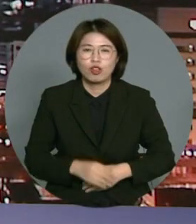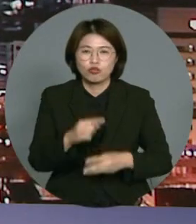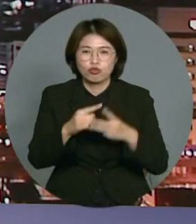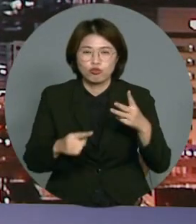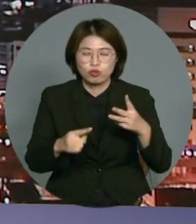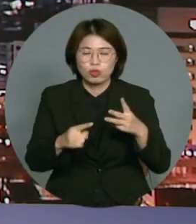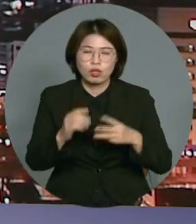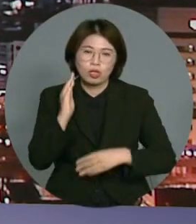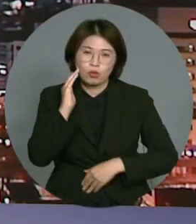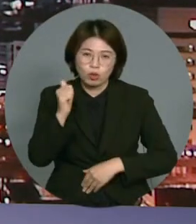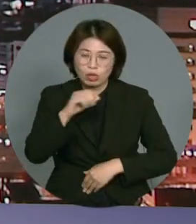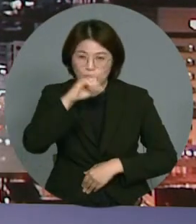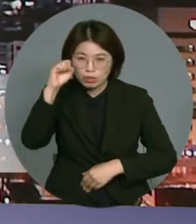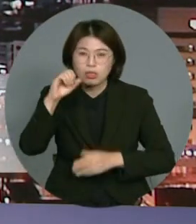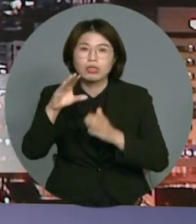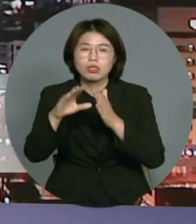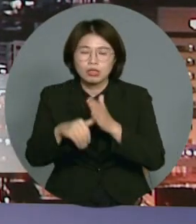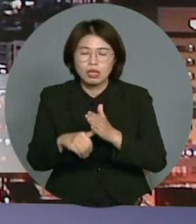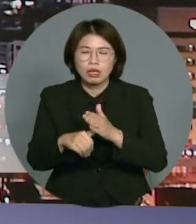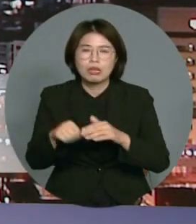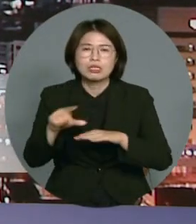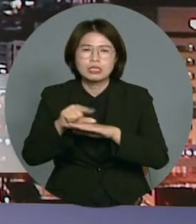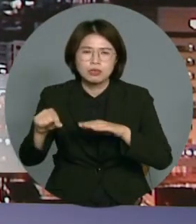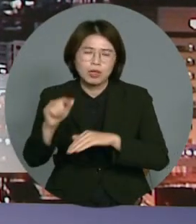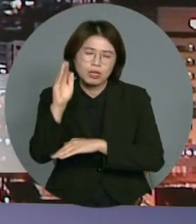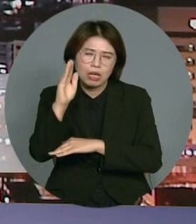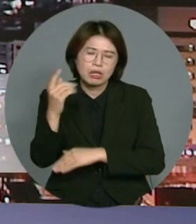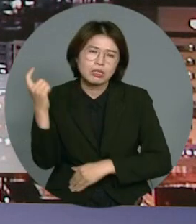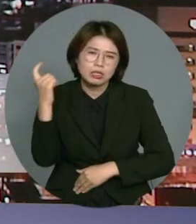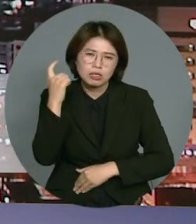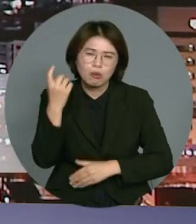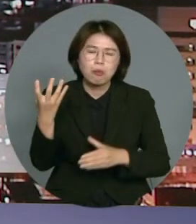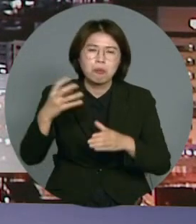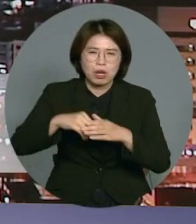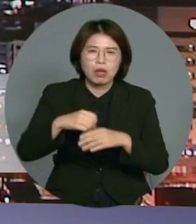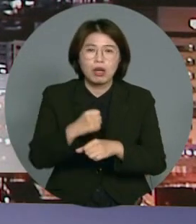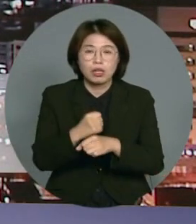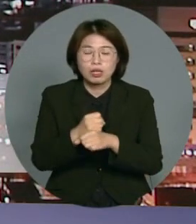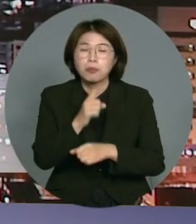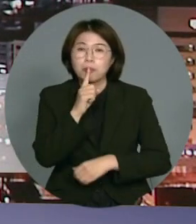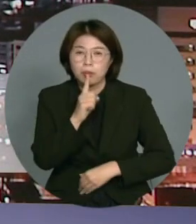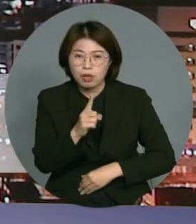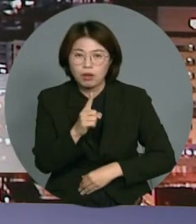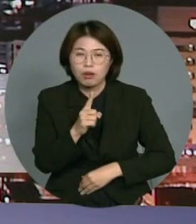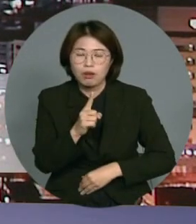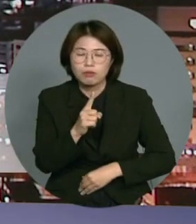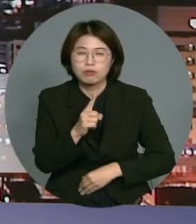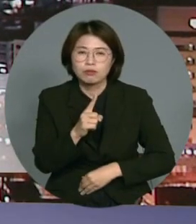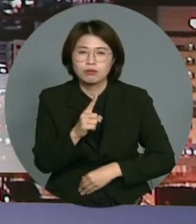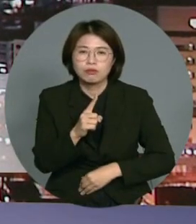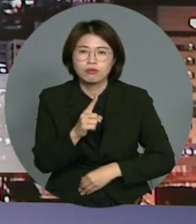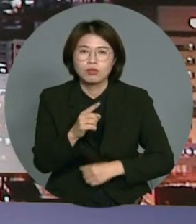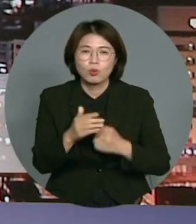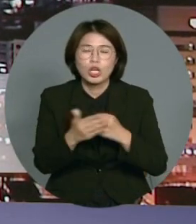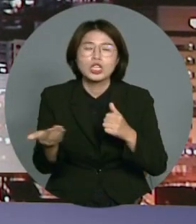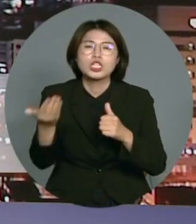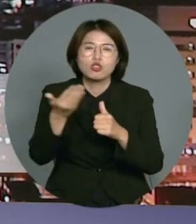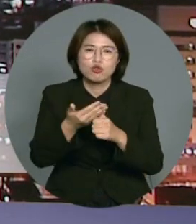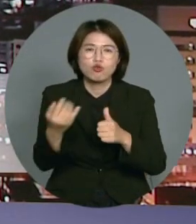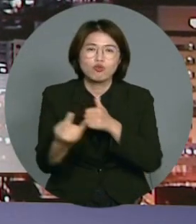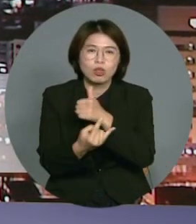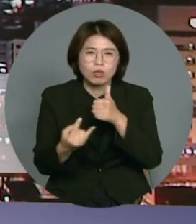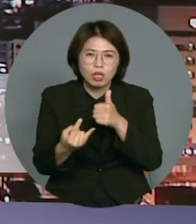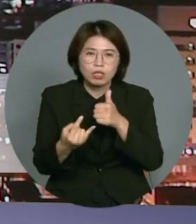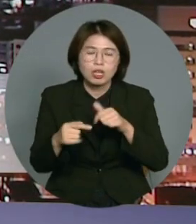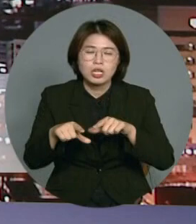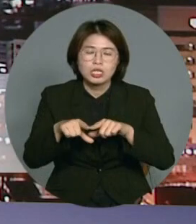윤석열 대통령은 당선의 시절 지역의 목소리를 듣고 적극적으로 반영하겠다고 했습니다 그래서 대통령직 인수위원회